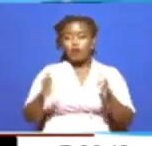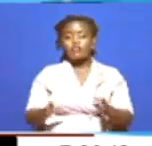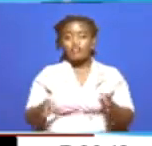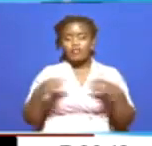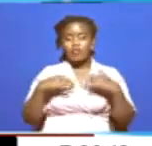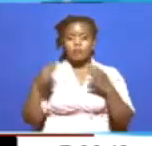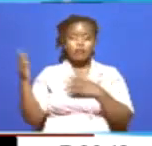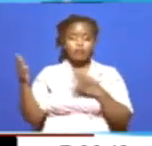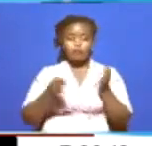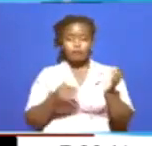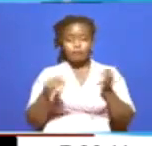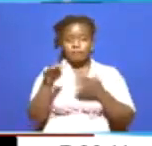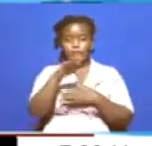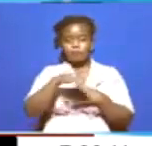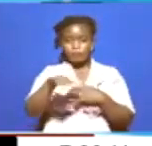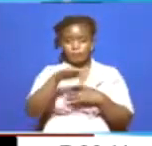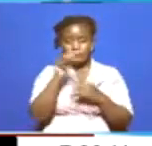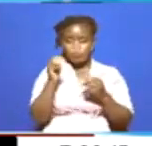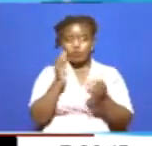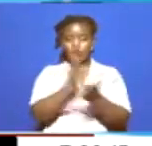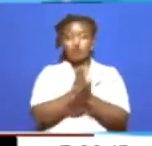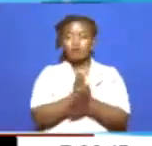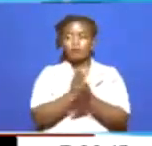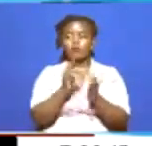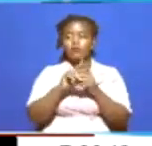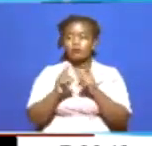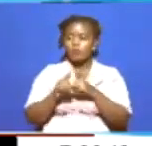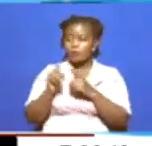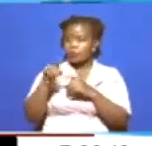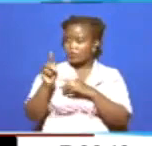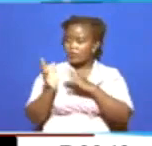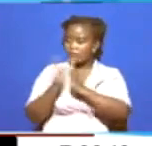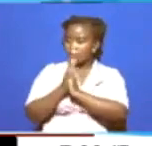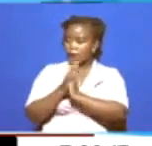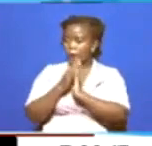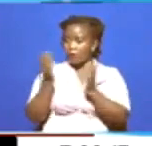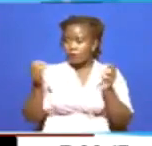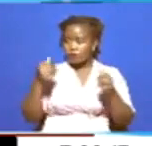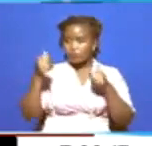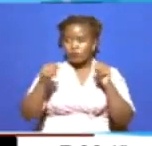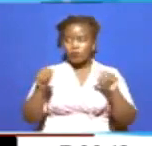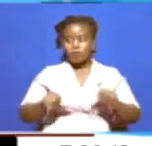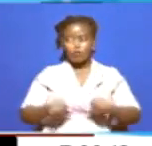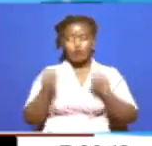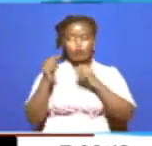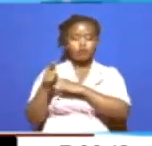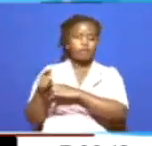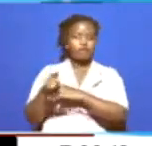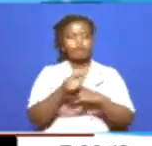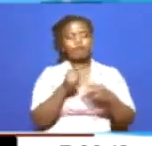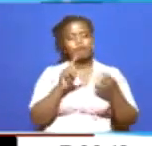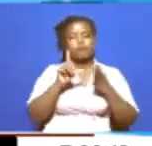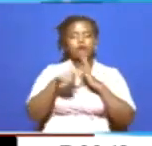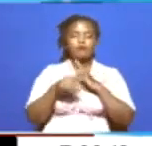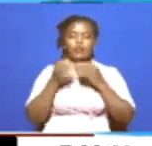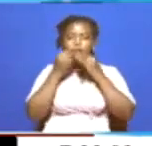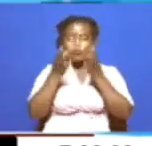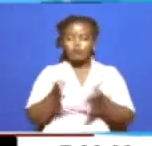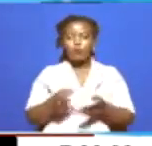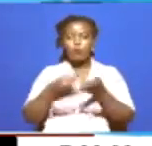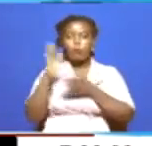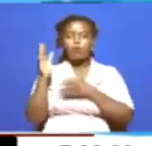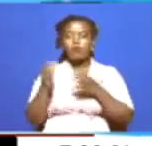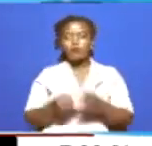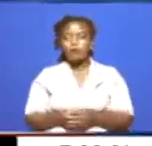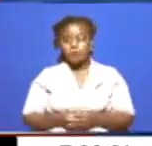usalama umezinduliwa. Kumbuka mtazamaji, ni taarifa ambayo tunafuatilia kwa karibu na tutazidi kukupasha zaidi.